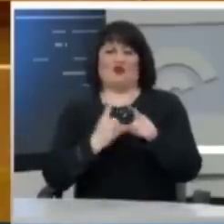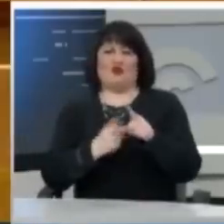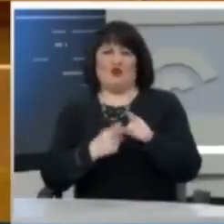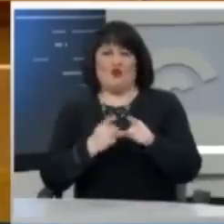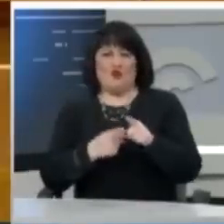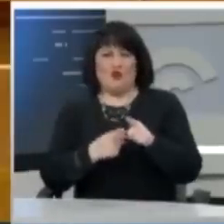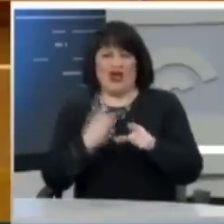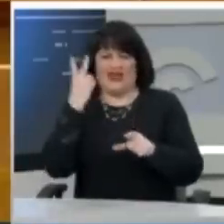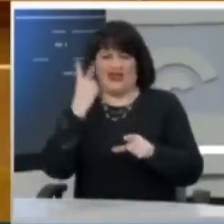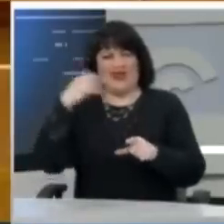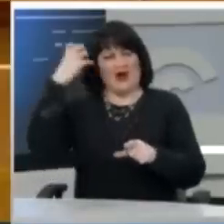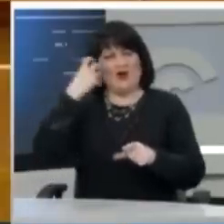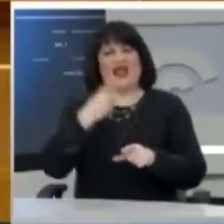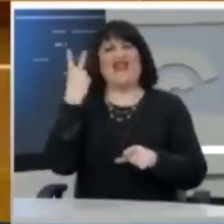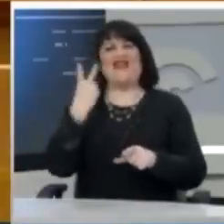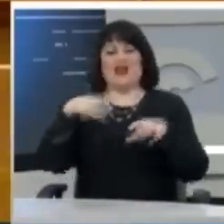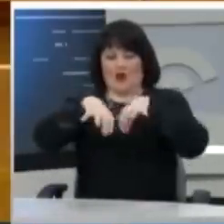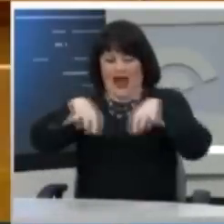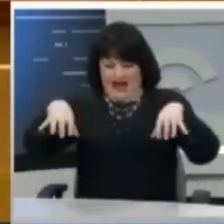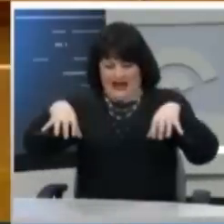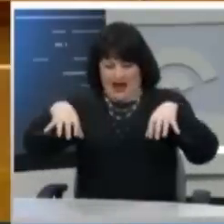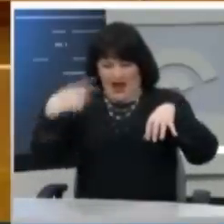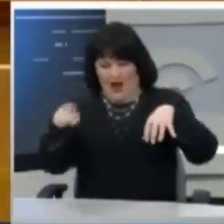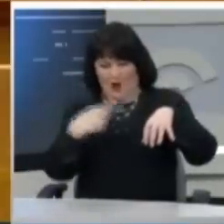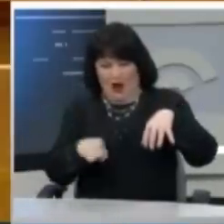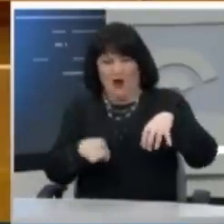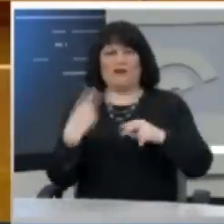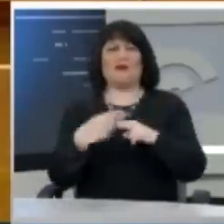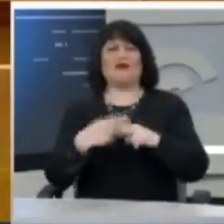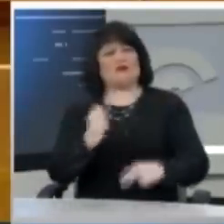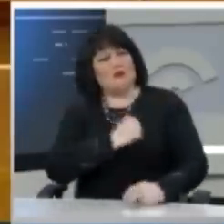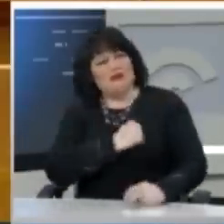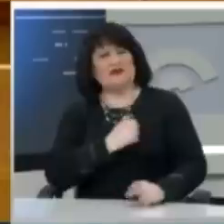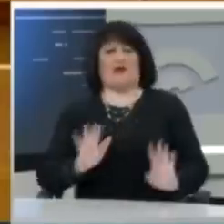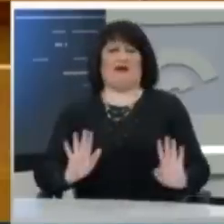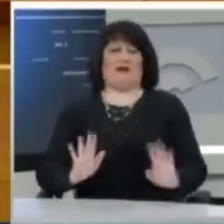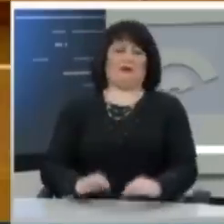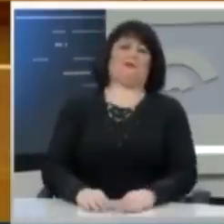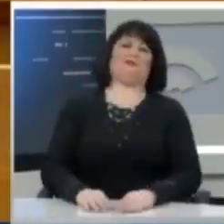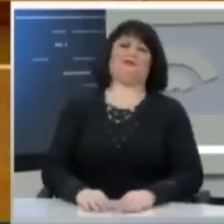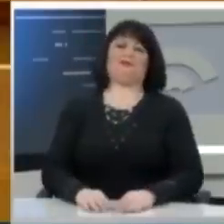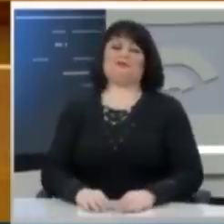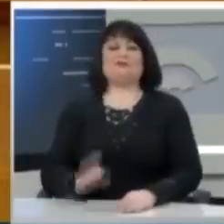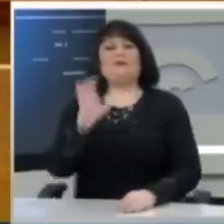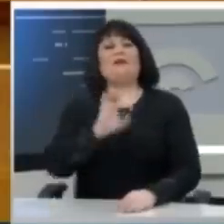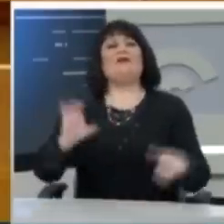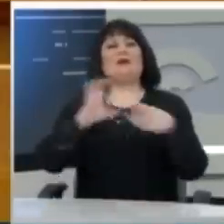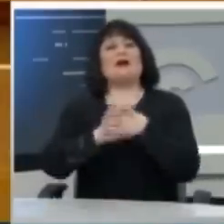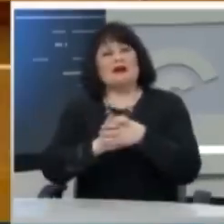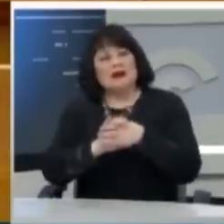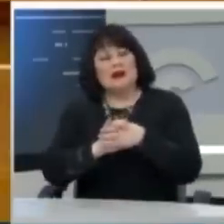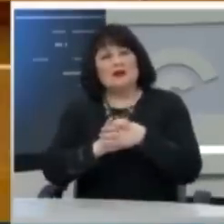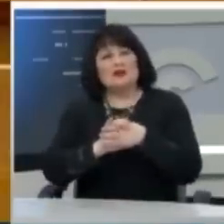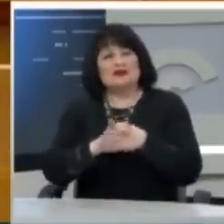θεωρία των δύο άκρων επίσημη ιδεολογία της Ευρωπαϊκής Ένωσης. Είναι η Ευρωπαϊκή Ένωση που